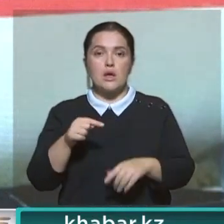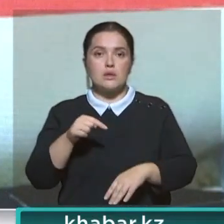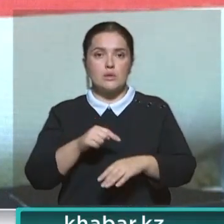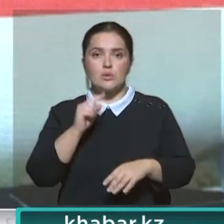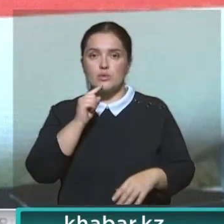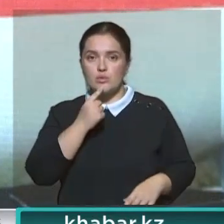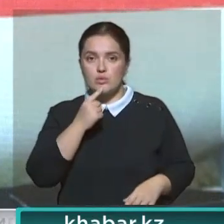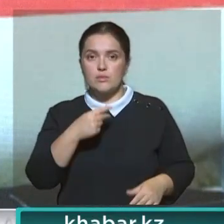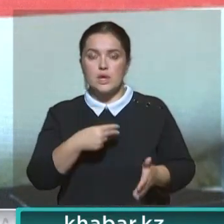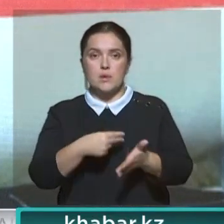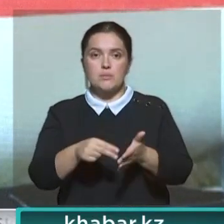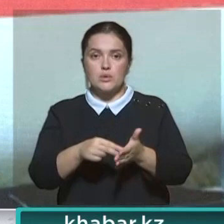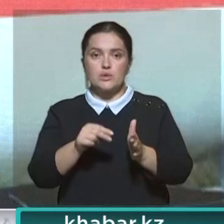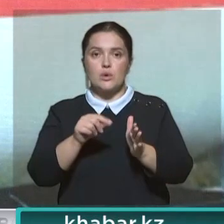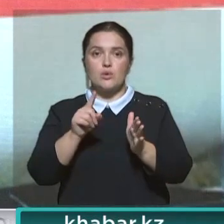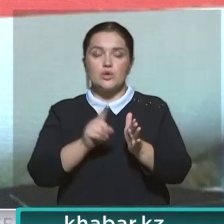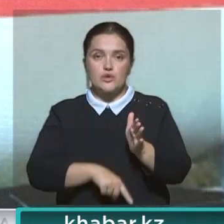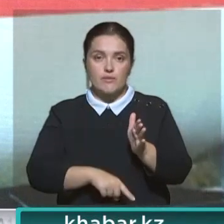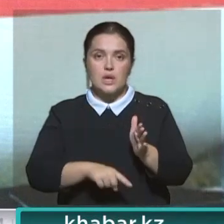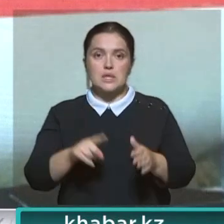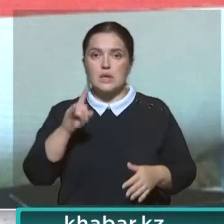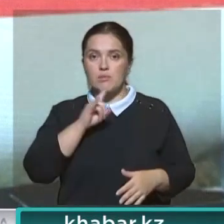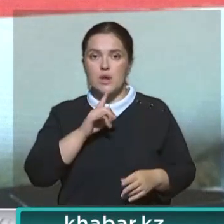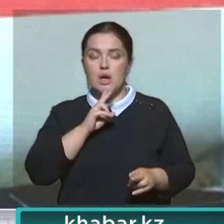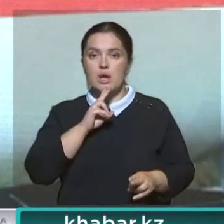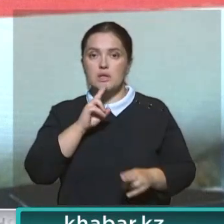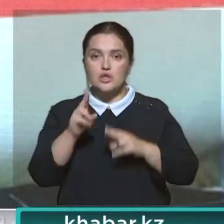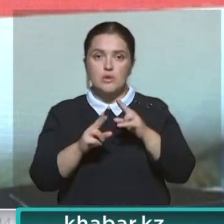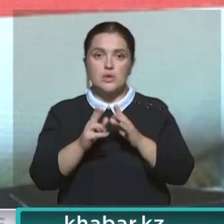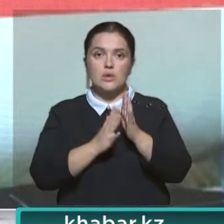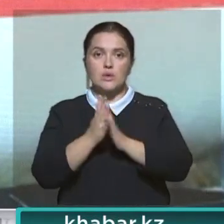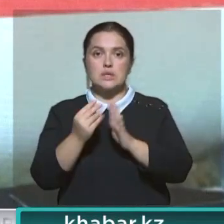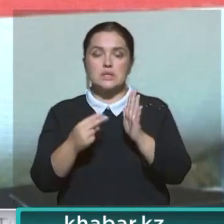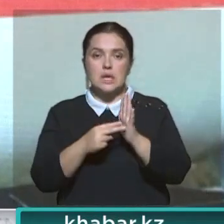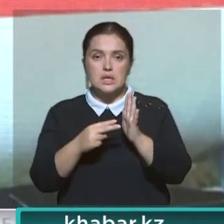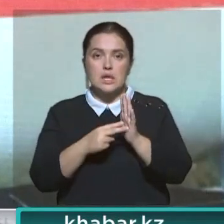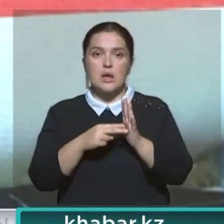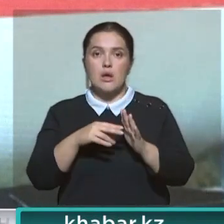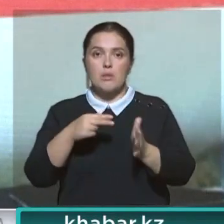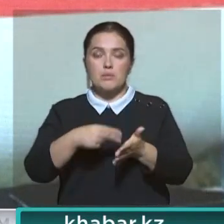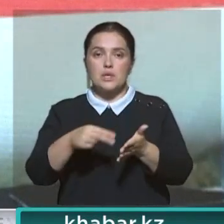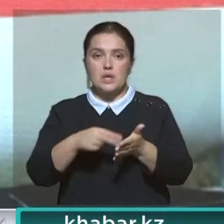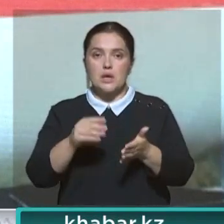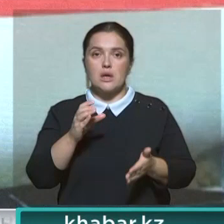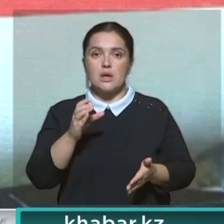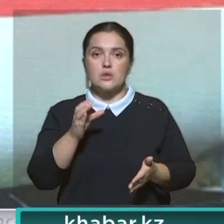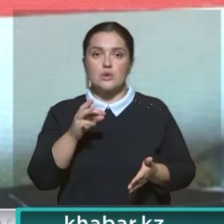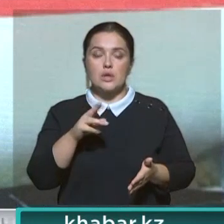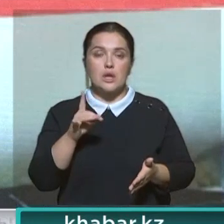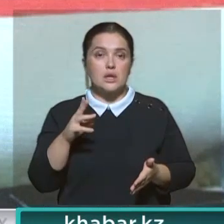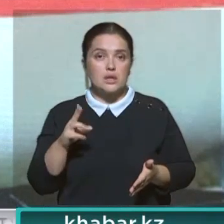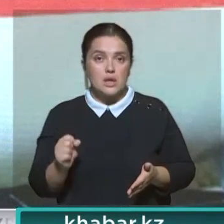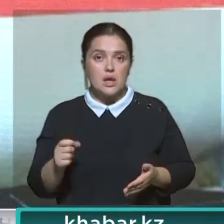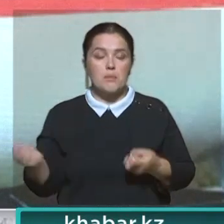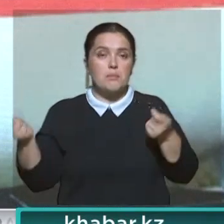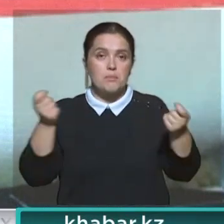местные аграрии испытывают трудности при покупке удешевленного дистоплива. Они жалуются на рост цен, поэтому многие приобретают солярку, которую